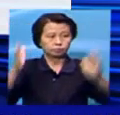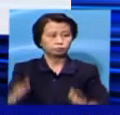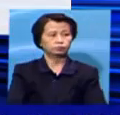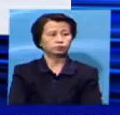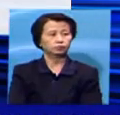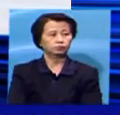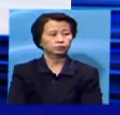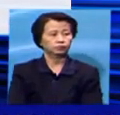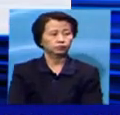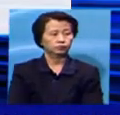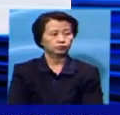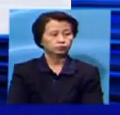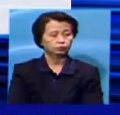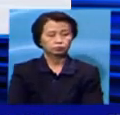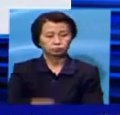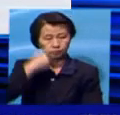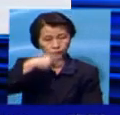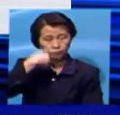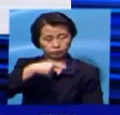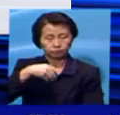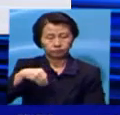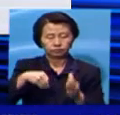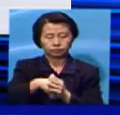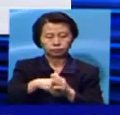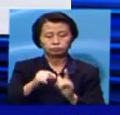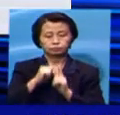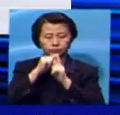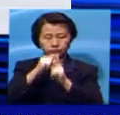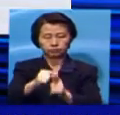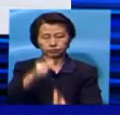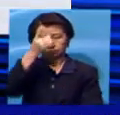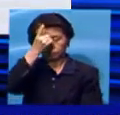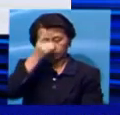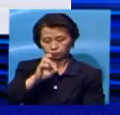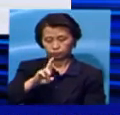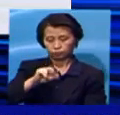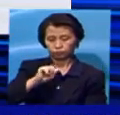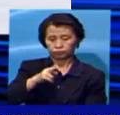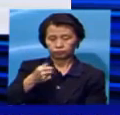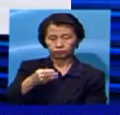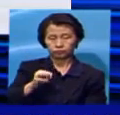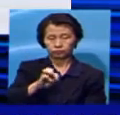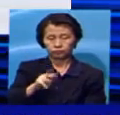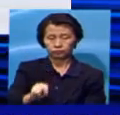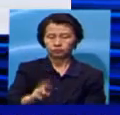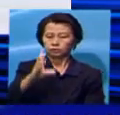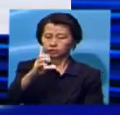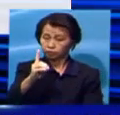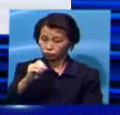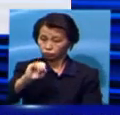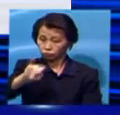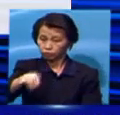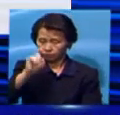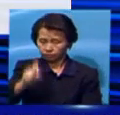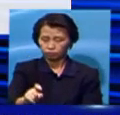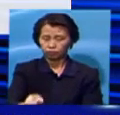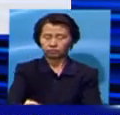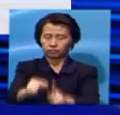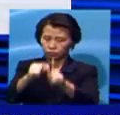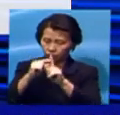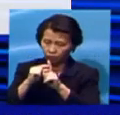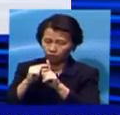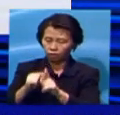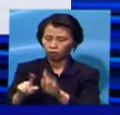kerajaan menyatakannya dalam satu kenyataan media Datuk Seri Abdul Rahman berkata doj perlu mendedahkan identiti pengadu